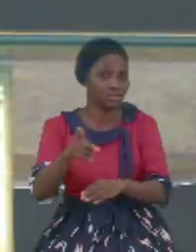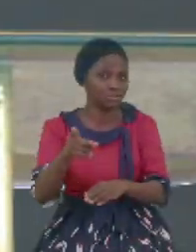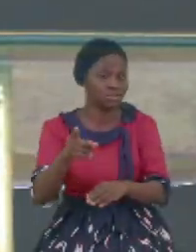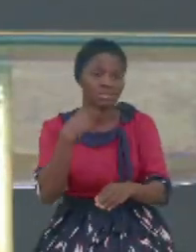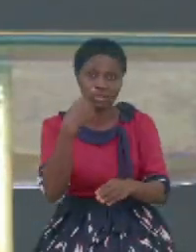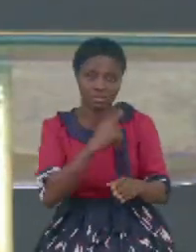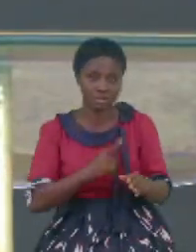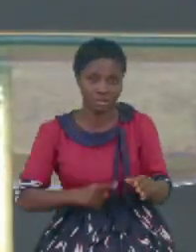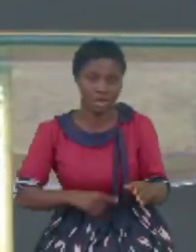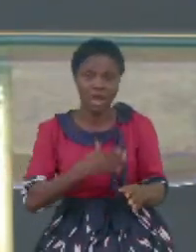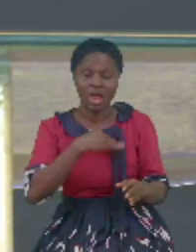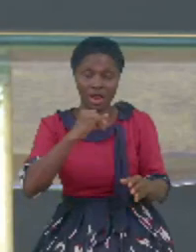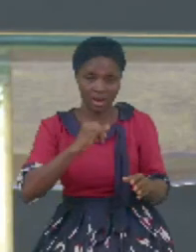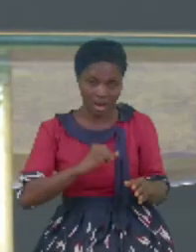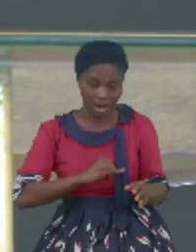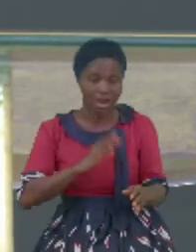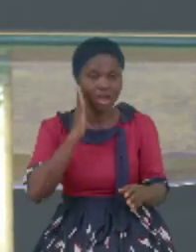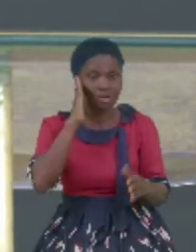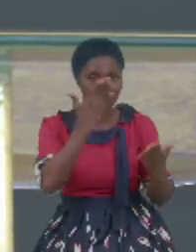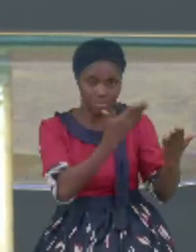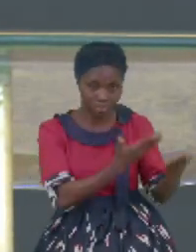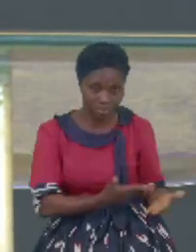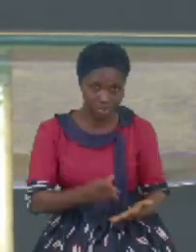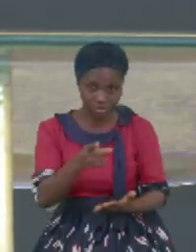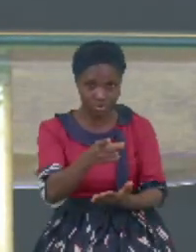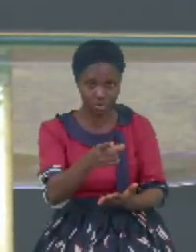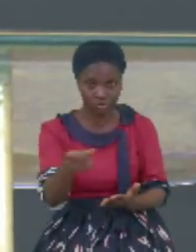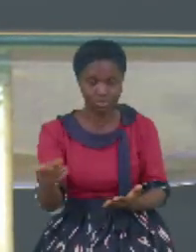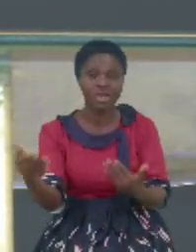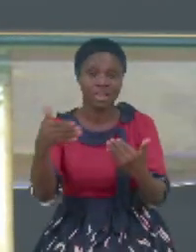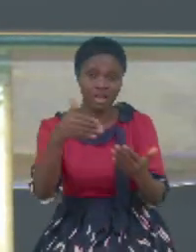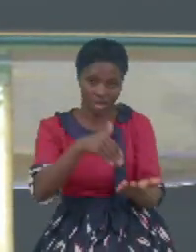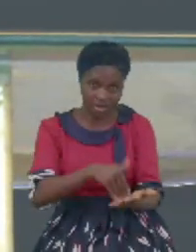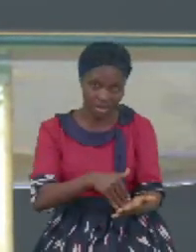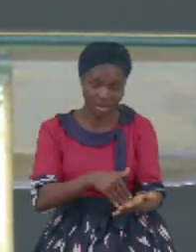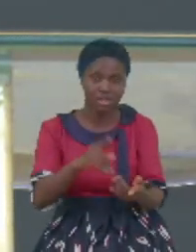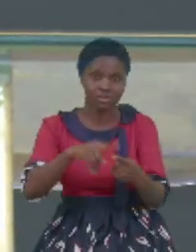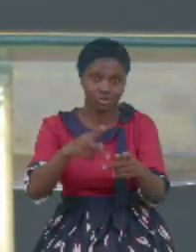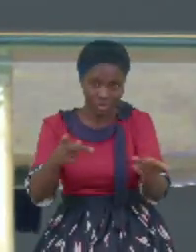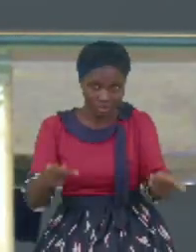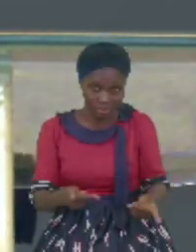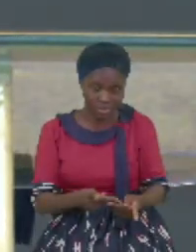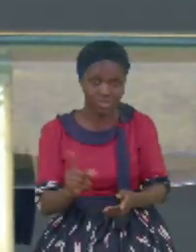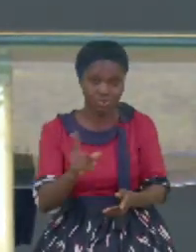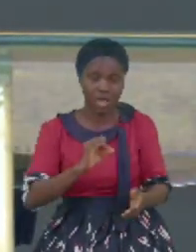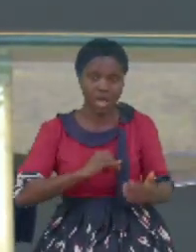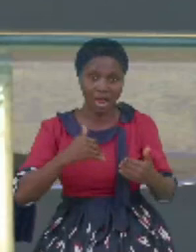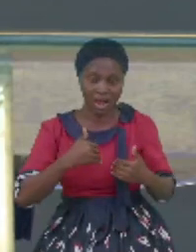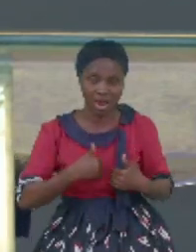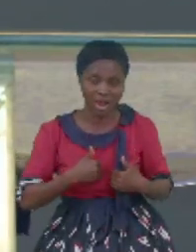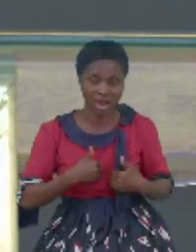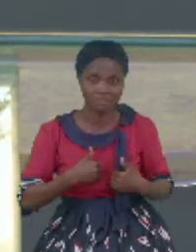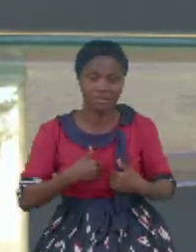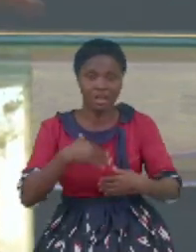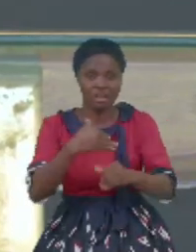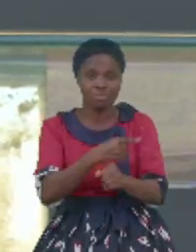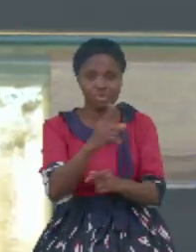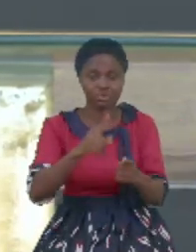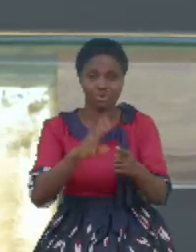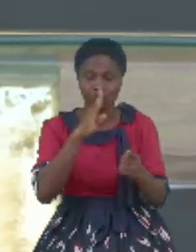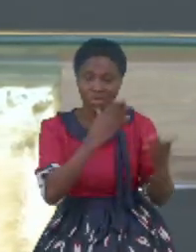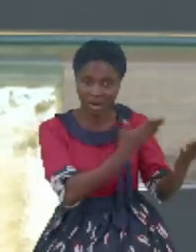l'Éternel, et je vous ramènerai dans le lieu d'où je vous ai fait aller en